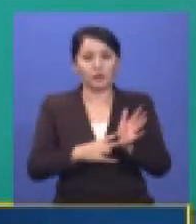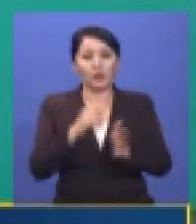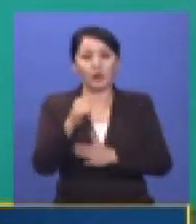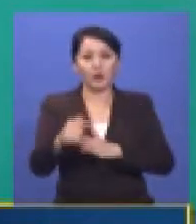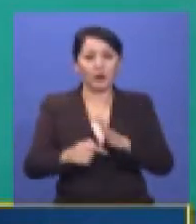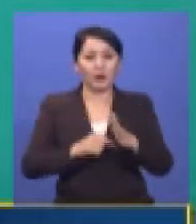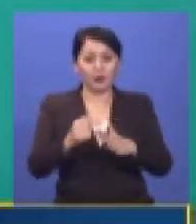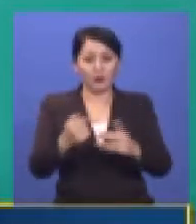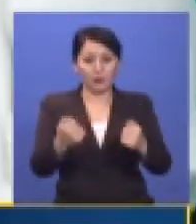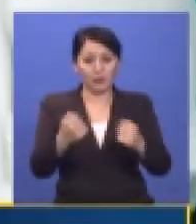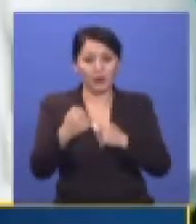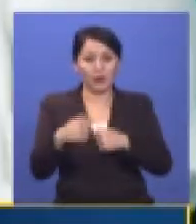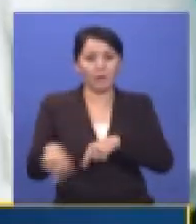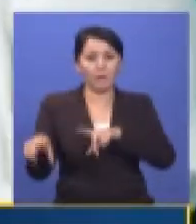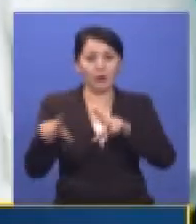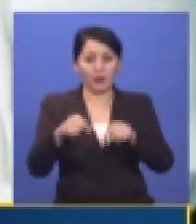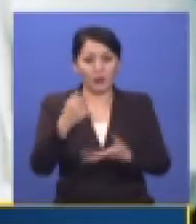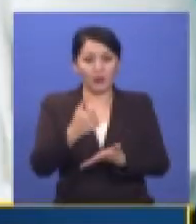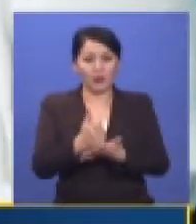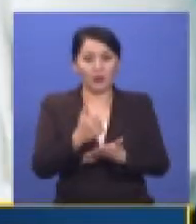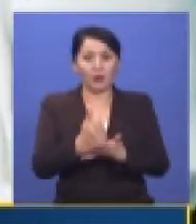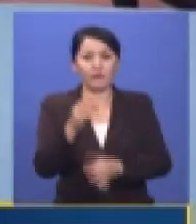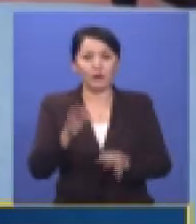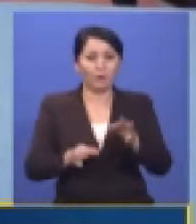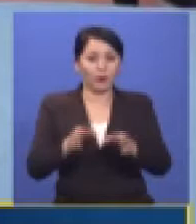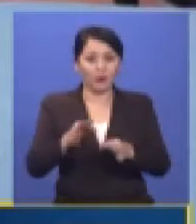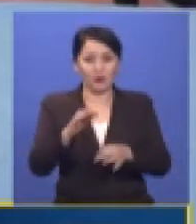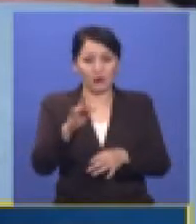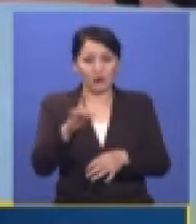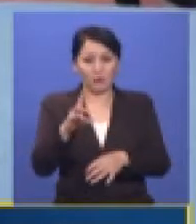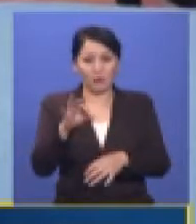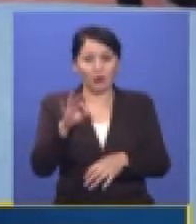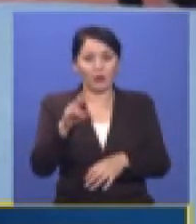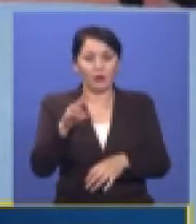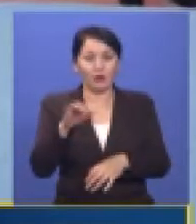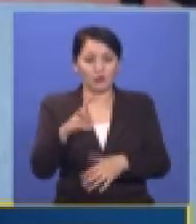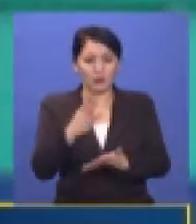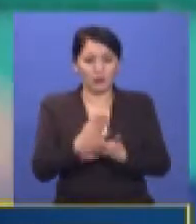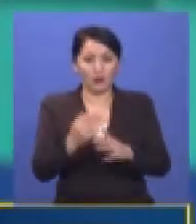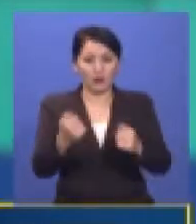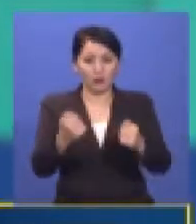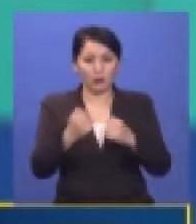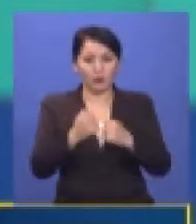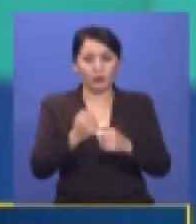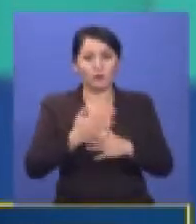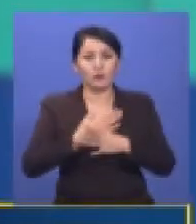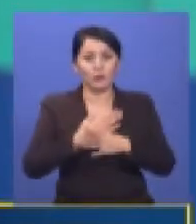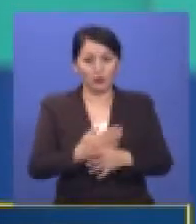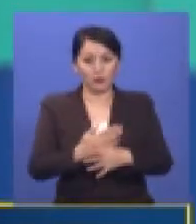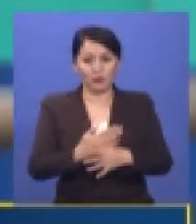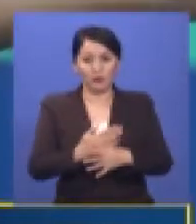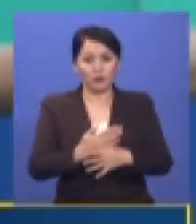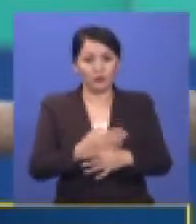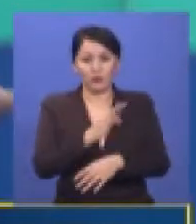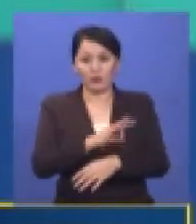ғана спортшылар келген. Жарыстың бас төрешісі Анатолий Ямпольскийдің айтуынша, бүгінде бұл спорт түріне тиісті қолдау көрсетілмей